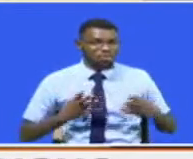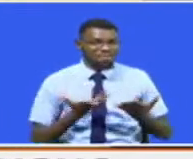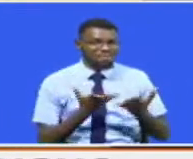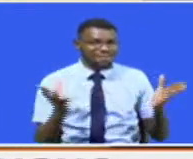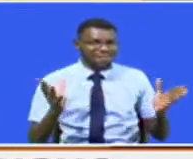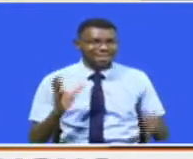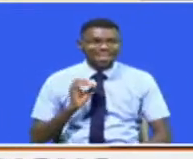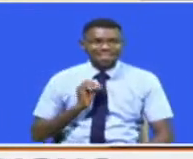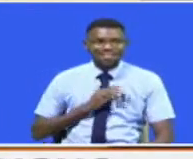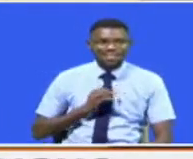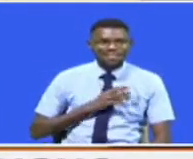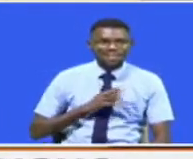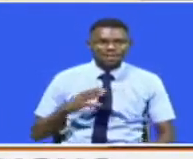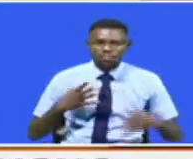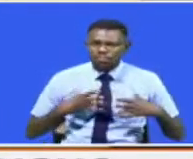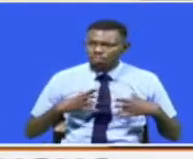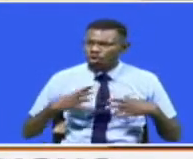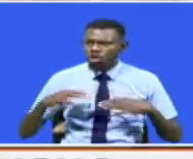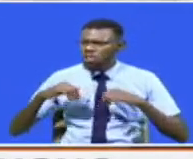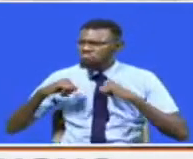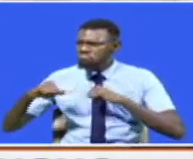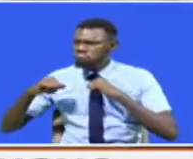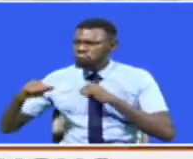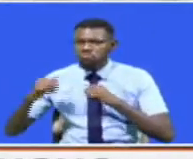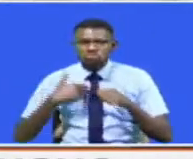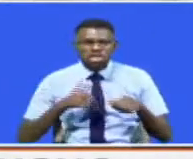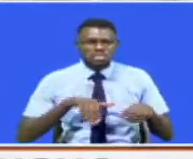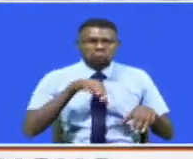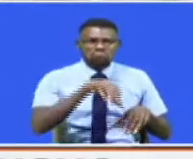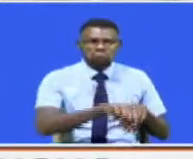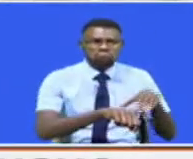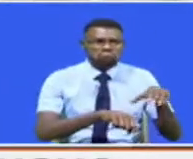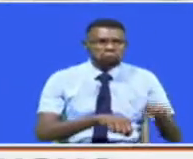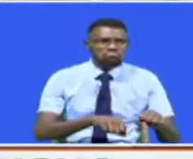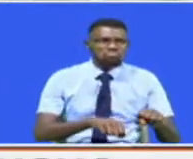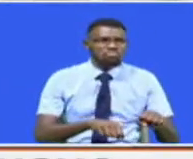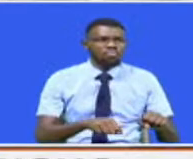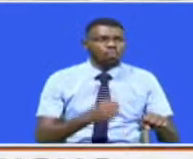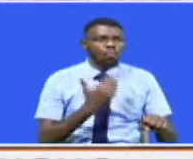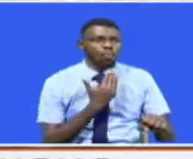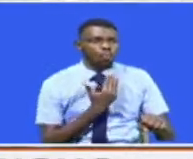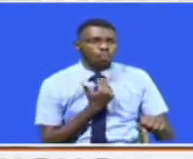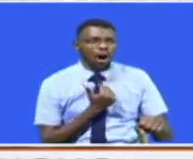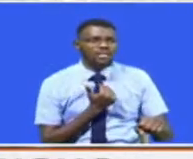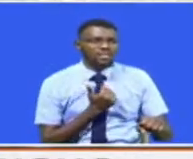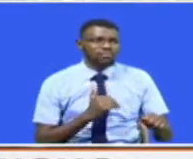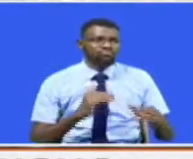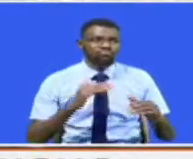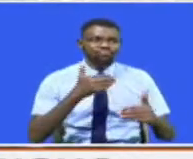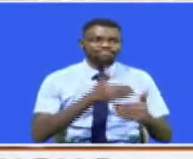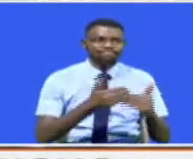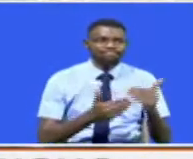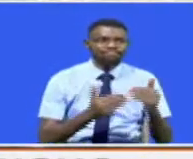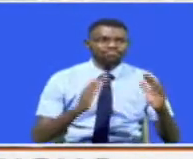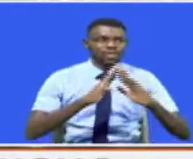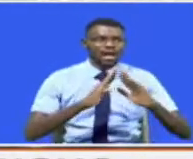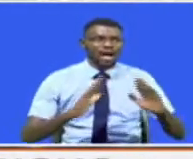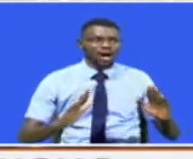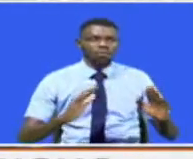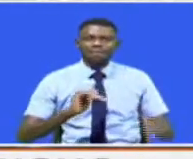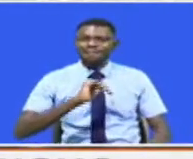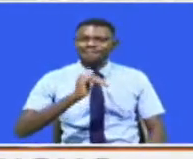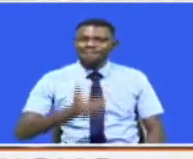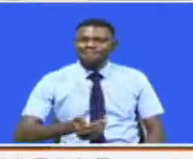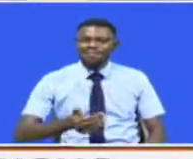kuna njama ya mabwenyenye kunyakua sehemu hii kwa kigezo cha mradi wa ujenzi wa nyumba mpya almaarufu urban